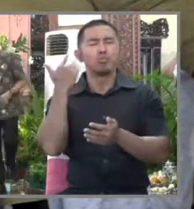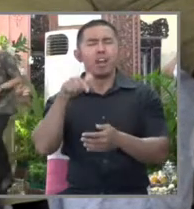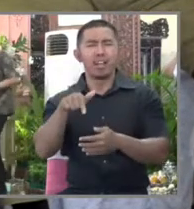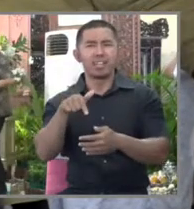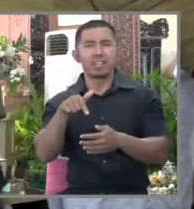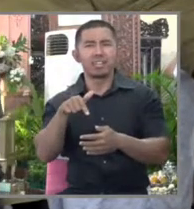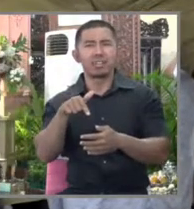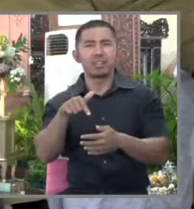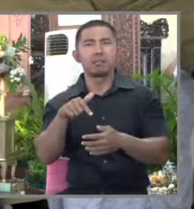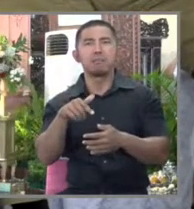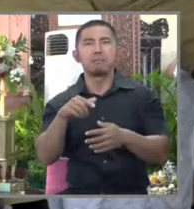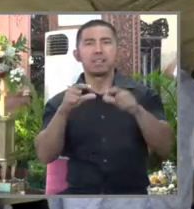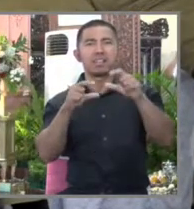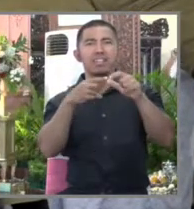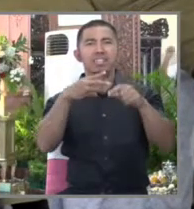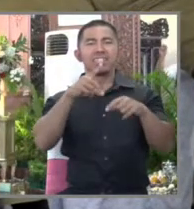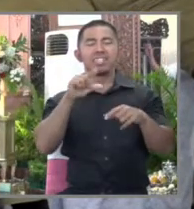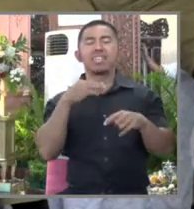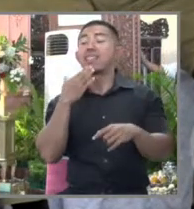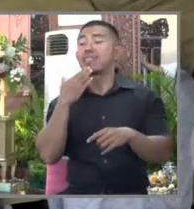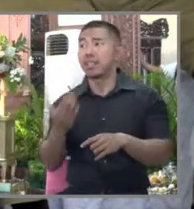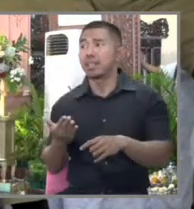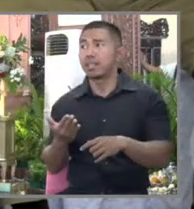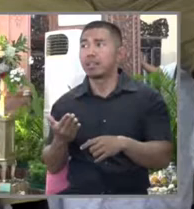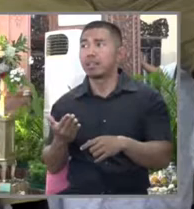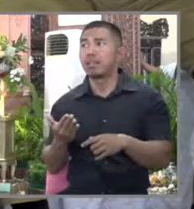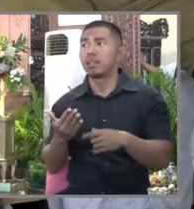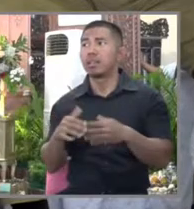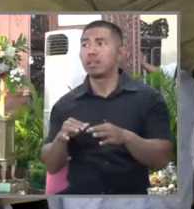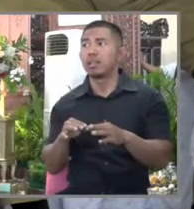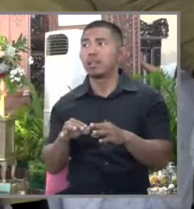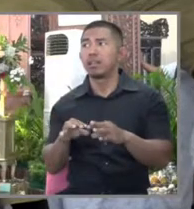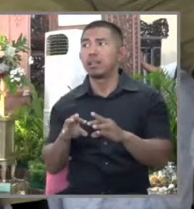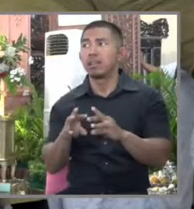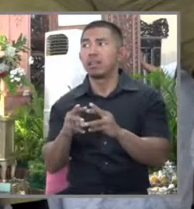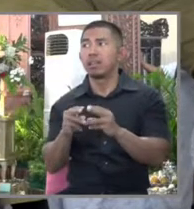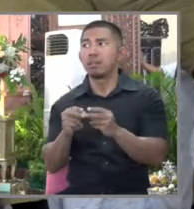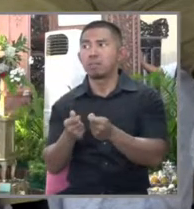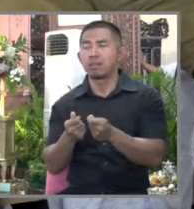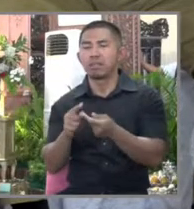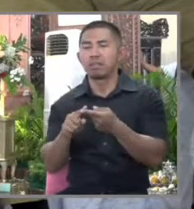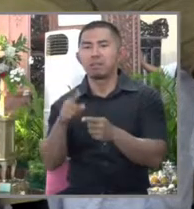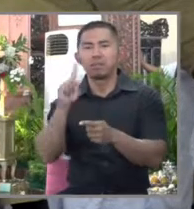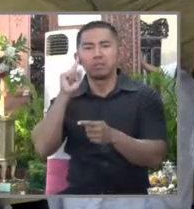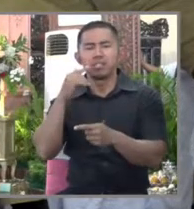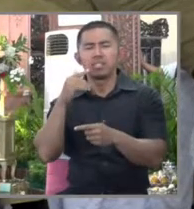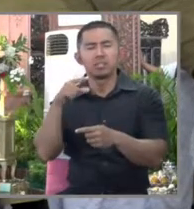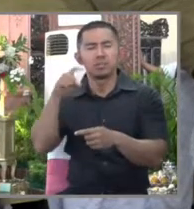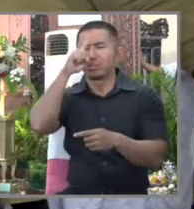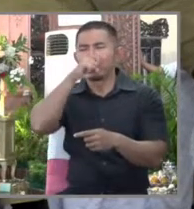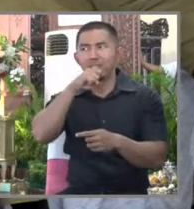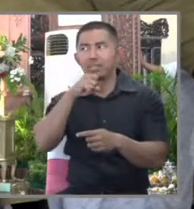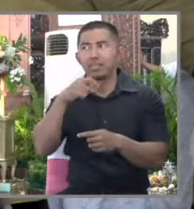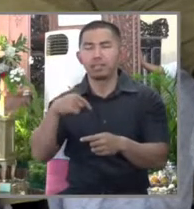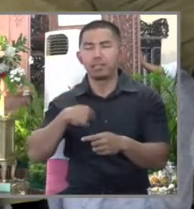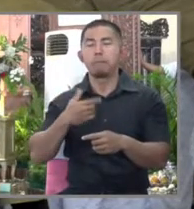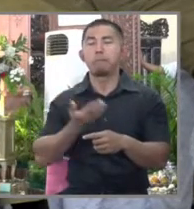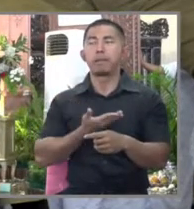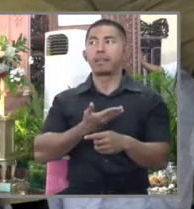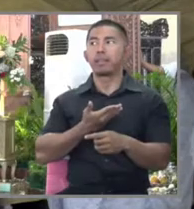pakai sel. Nah, saya tanya, ternyata beberapa teman tuli merasa keberatan pakai sel. Yeah. Kami ingin